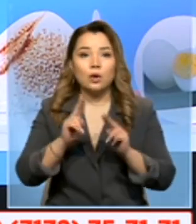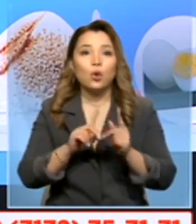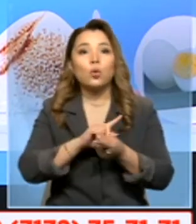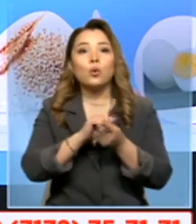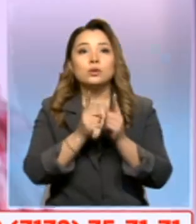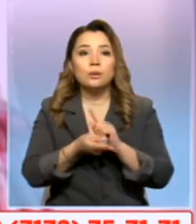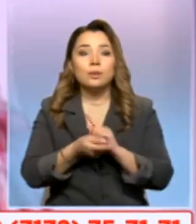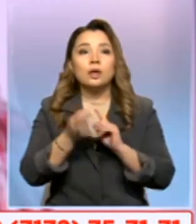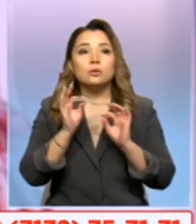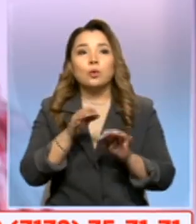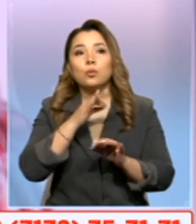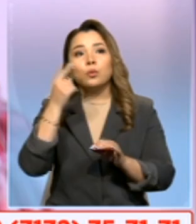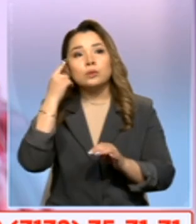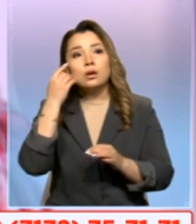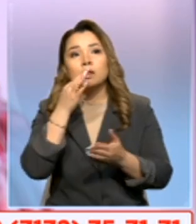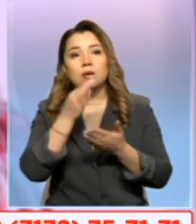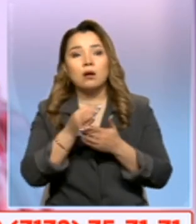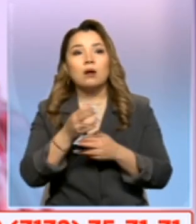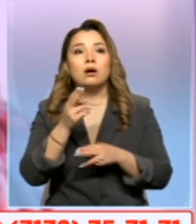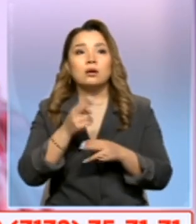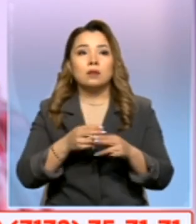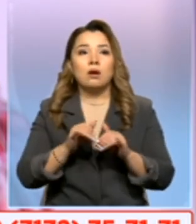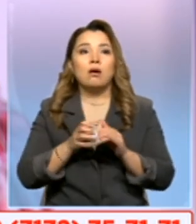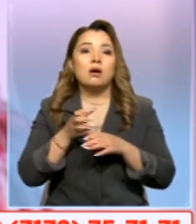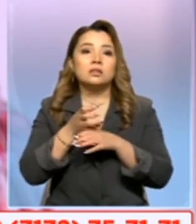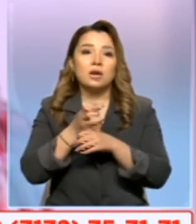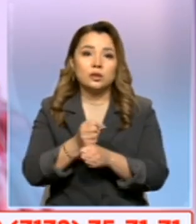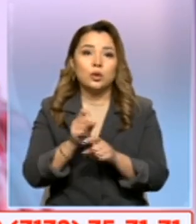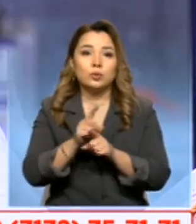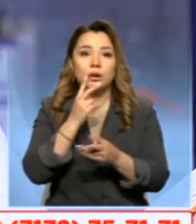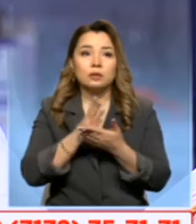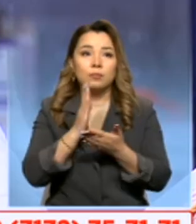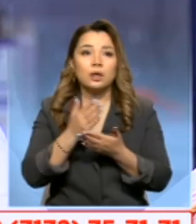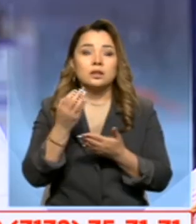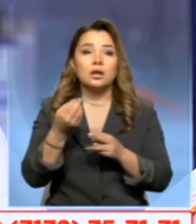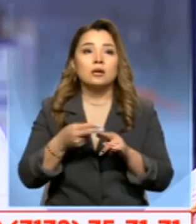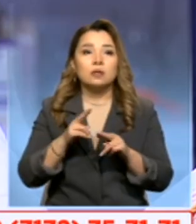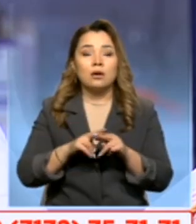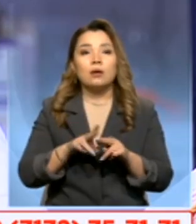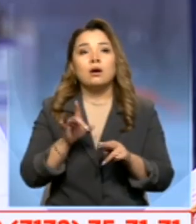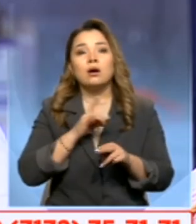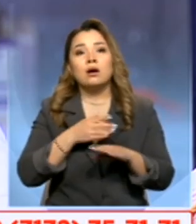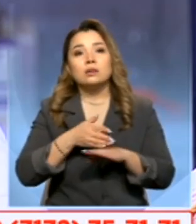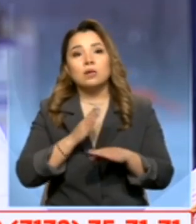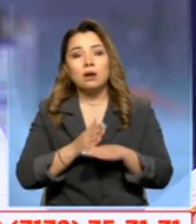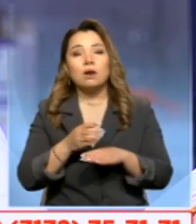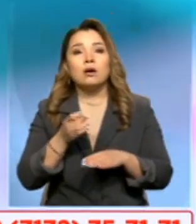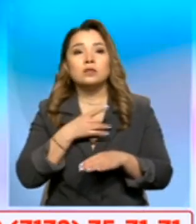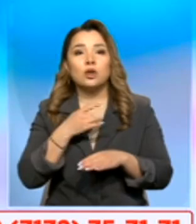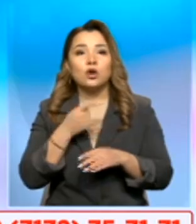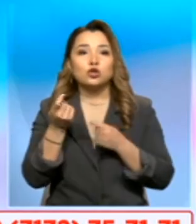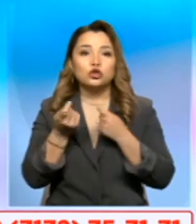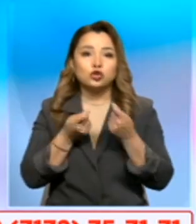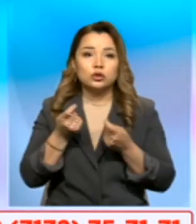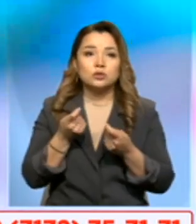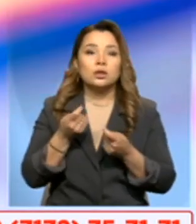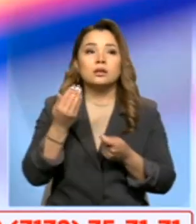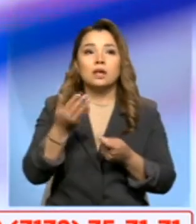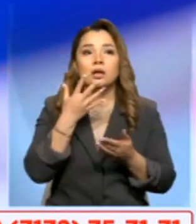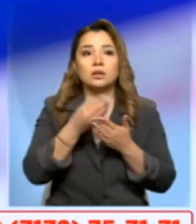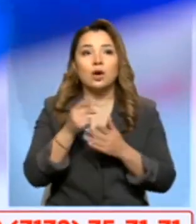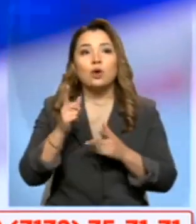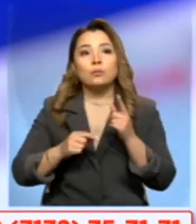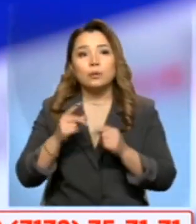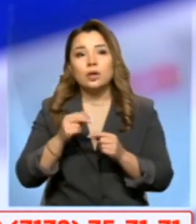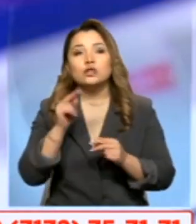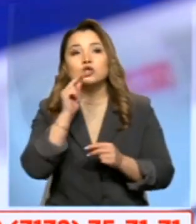көшіп, көпсі ойлайды, нау қатты асып кетеді гипертиреозда, сөйтеді да ақ нан, ақ күріш, нау сүт